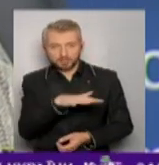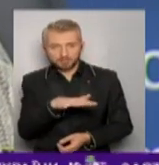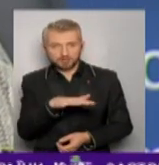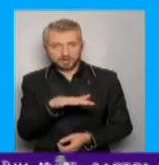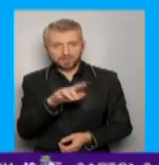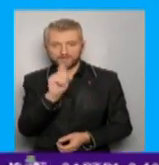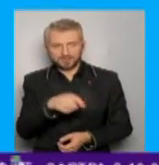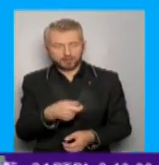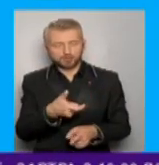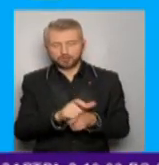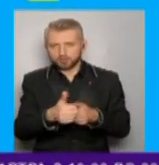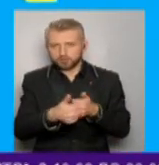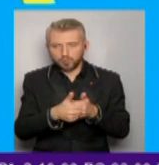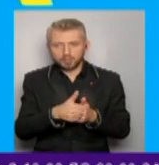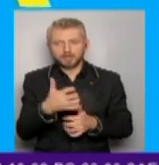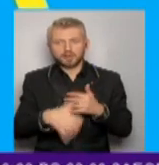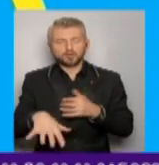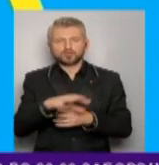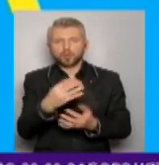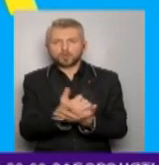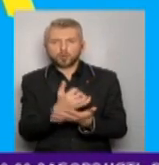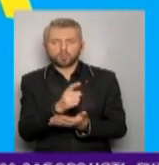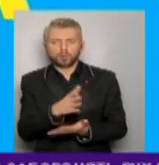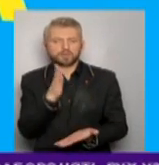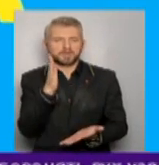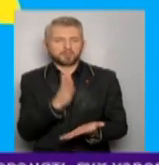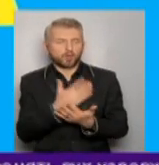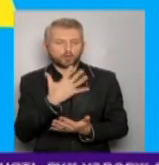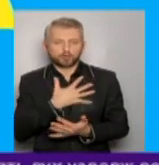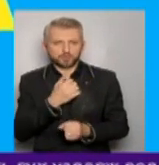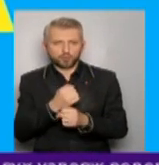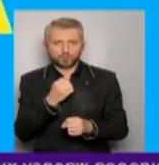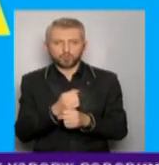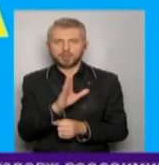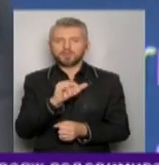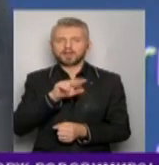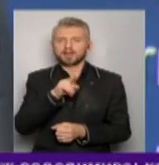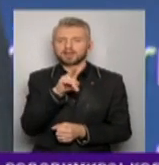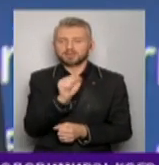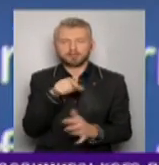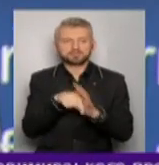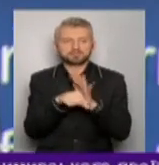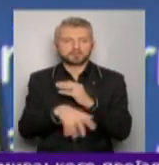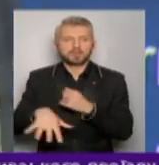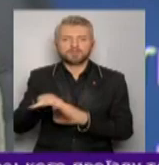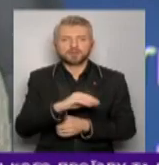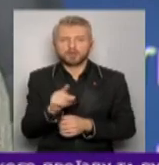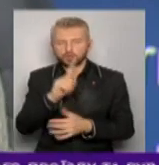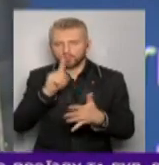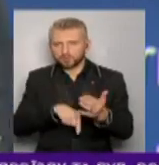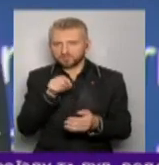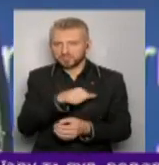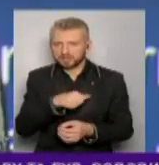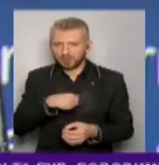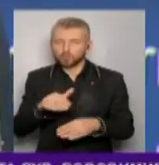зовсім поруч. Серед усього доробку Нікіта має улюблену роботу. Вільна символізує все, у що вірить сам митець. Добро